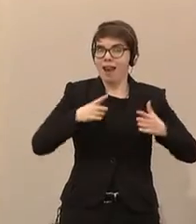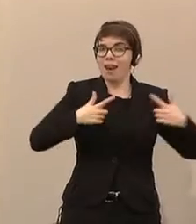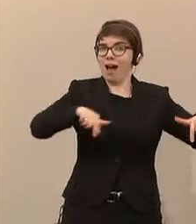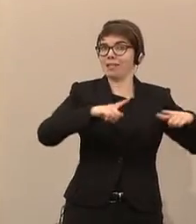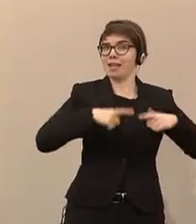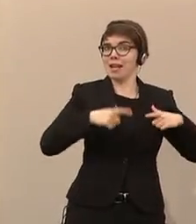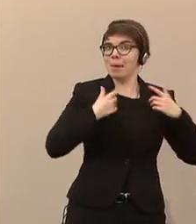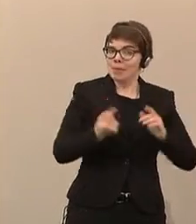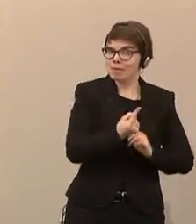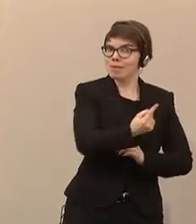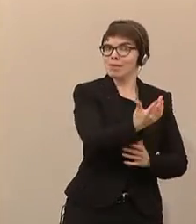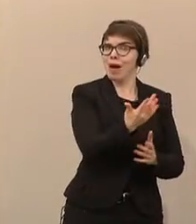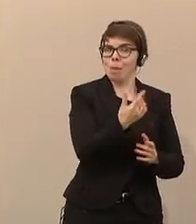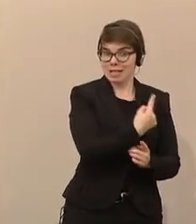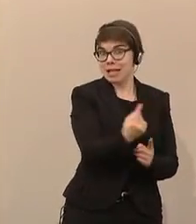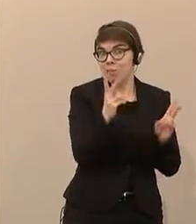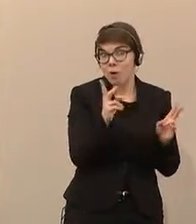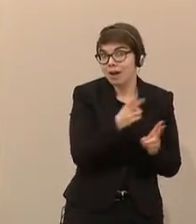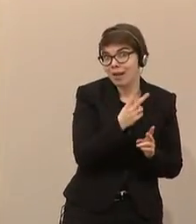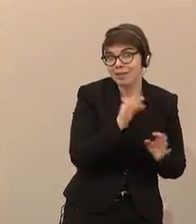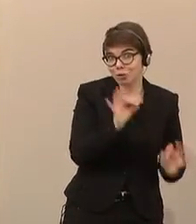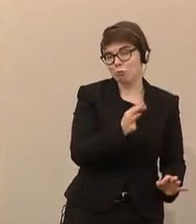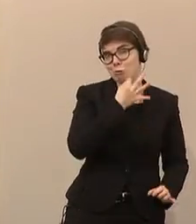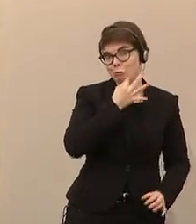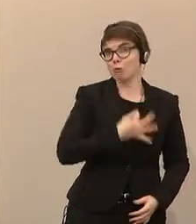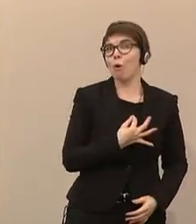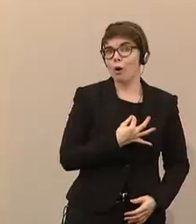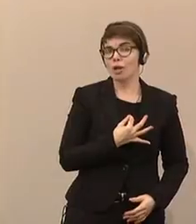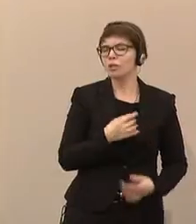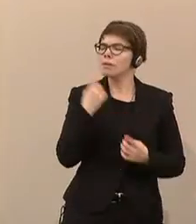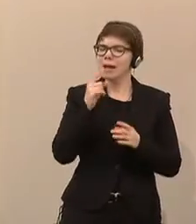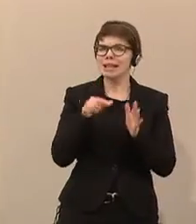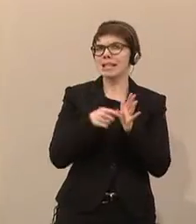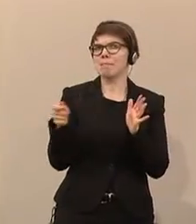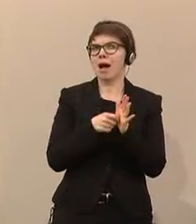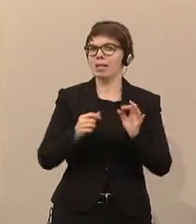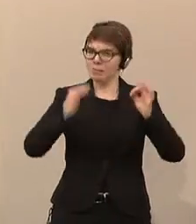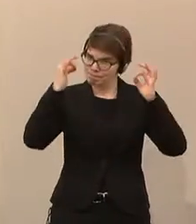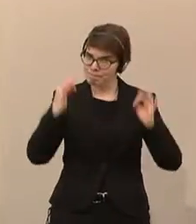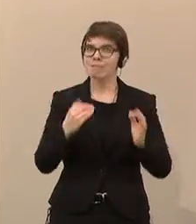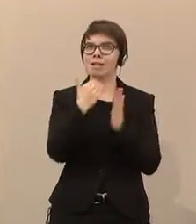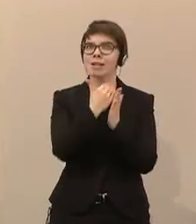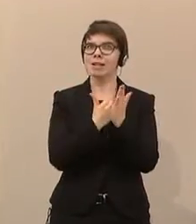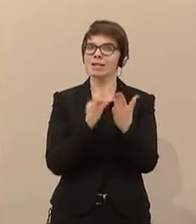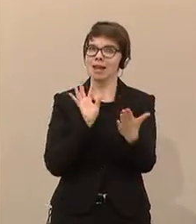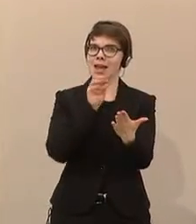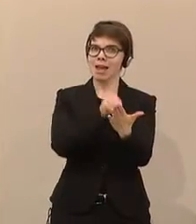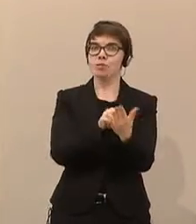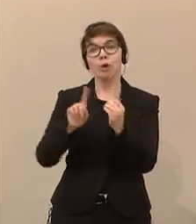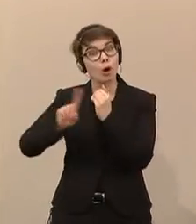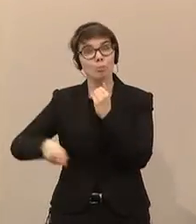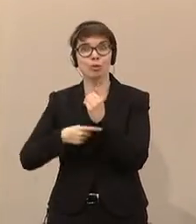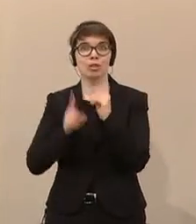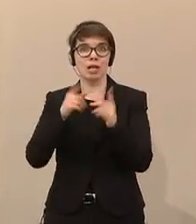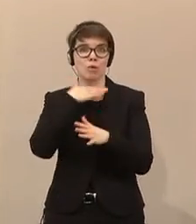und nicht ausreichend Deutsch können, wo wir wirklich eine ganz, ganz wesentliche Maßnahme setzen, die wir gesetzlich verankern, aber auch entsprechend budgetär